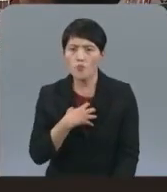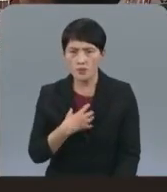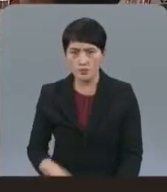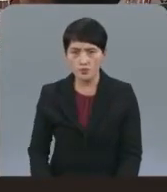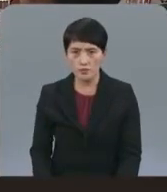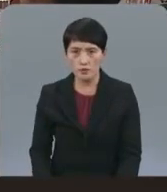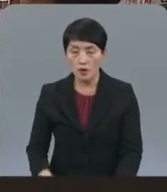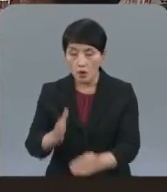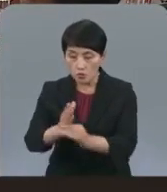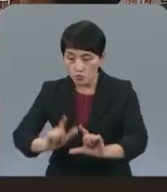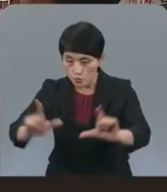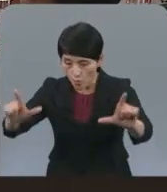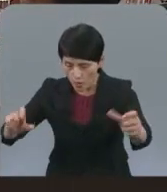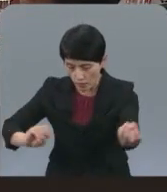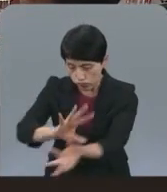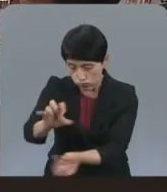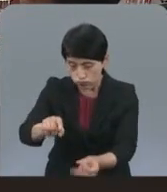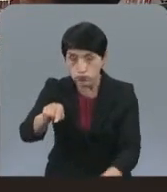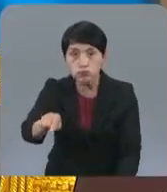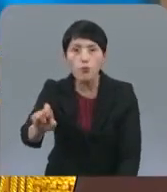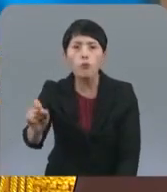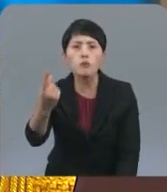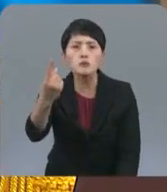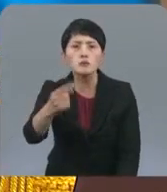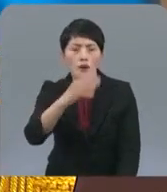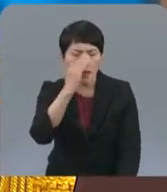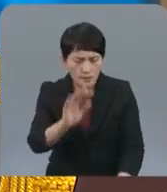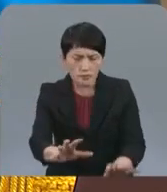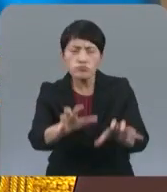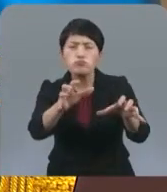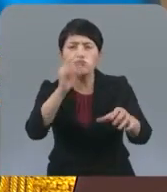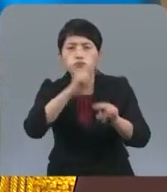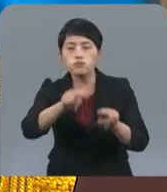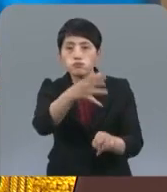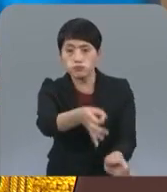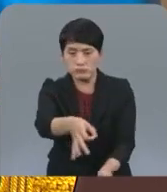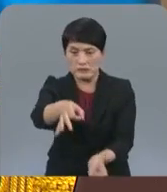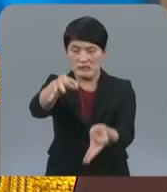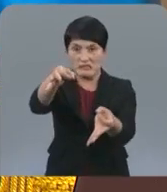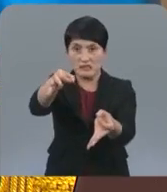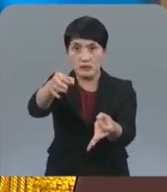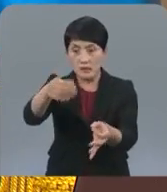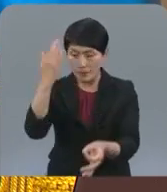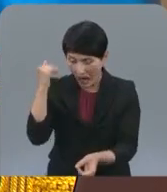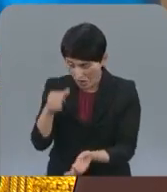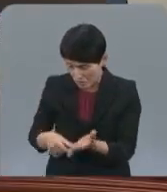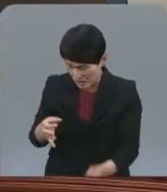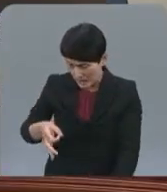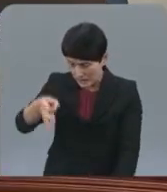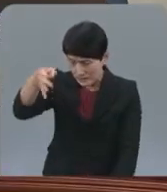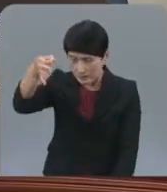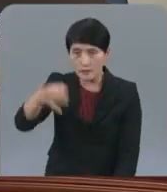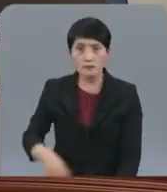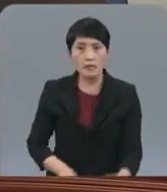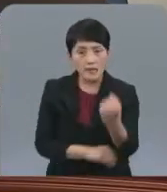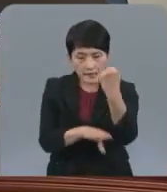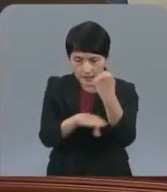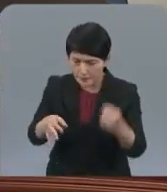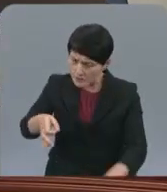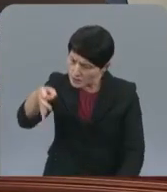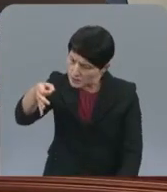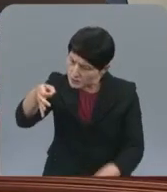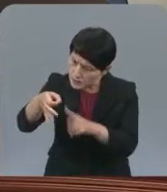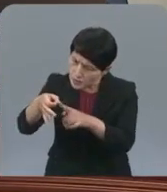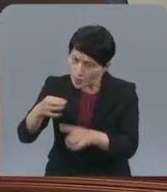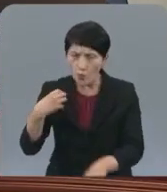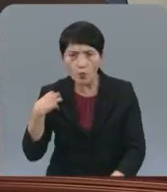своевременно реагировать на Внешние факторы чтобы не ухудшить ситуацию в стране заявил глава государства